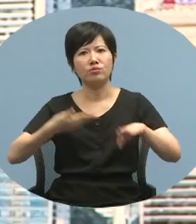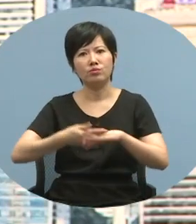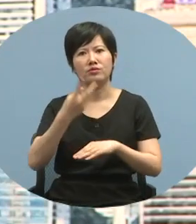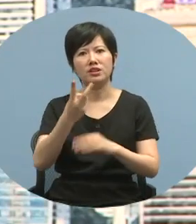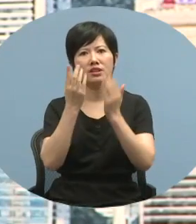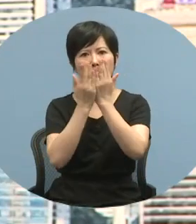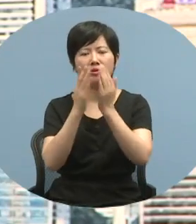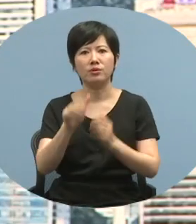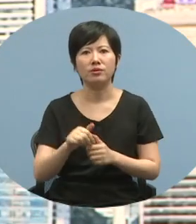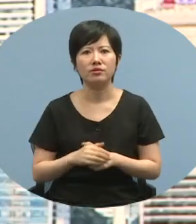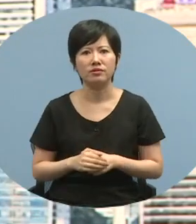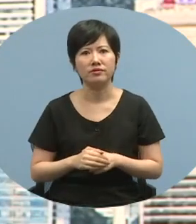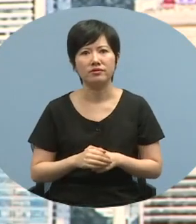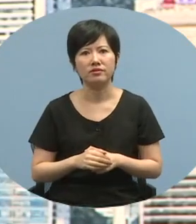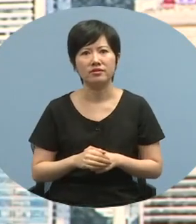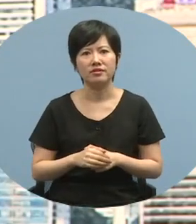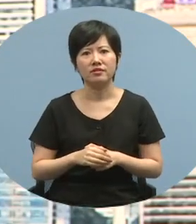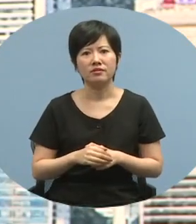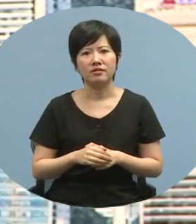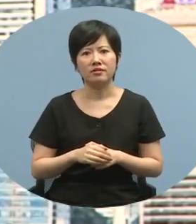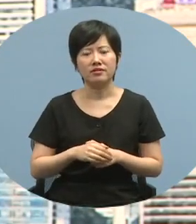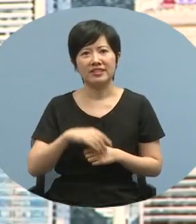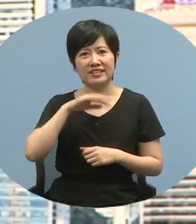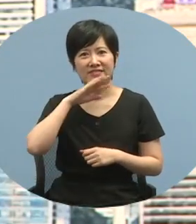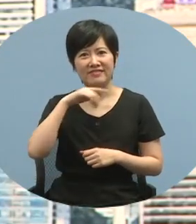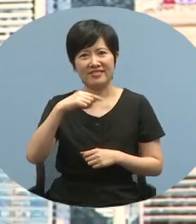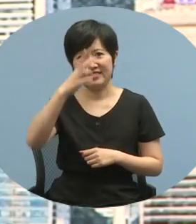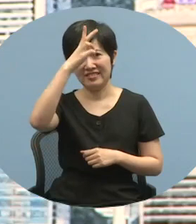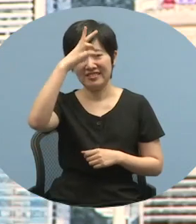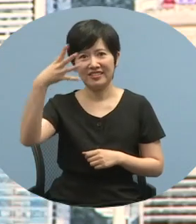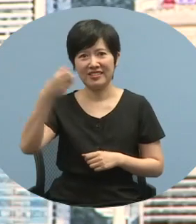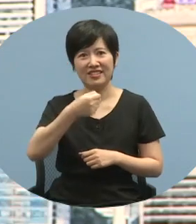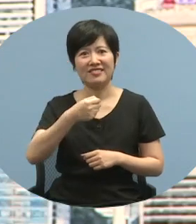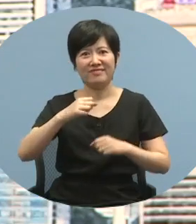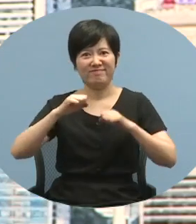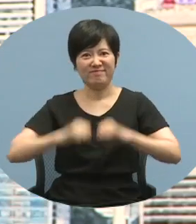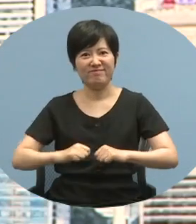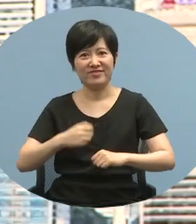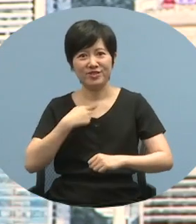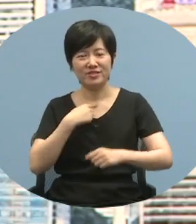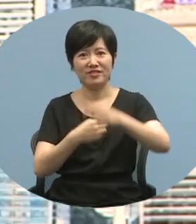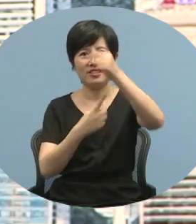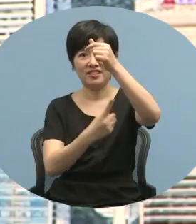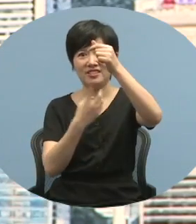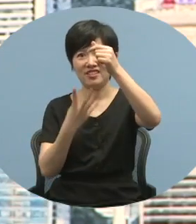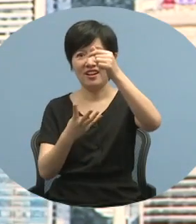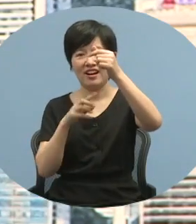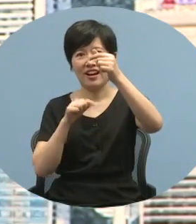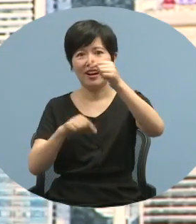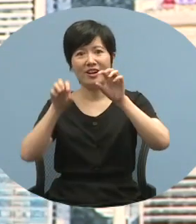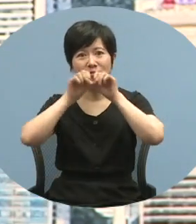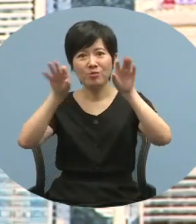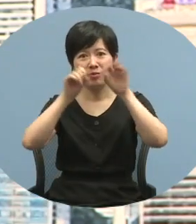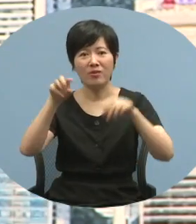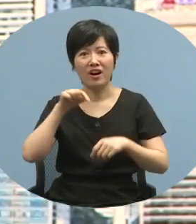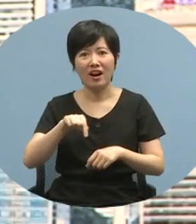二讀的。咁所以純粹為了行政長官是一定要在十月十四日而是讀一